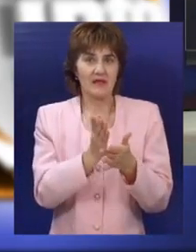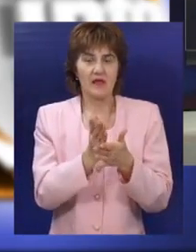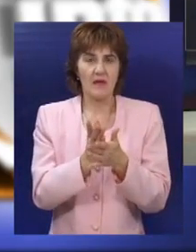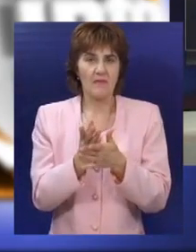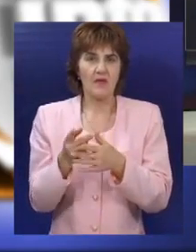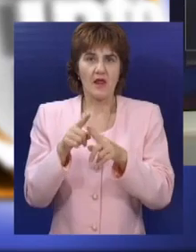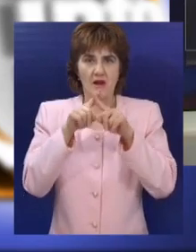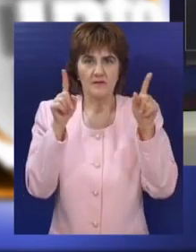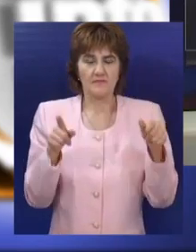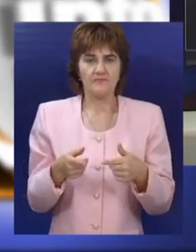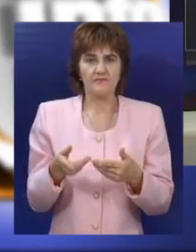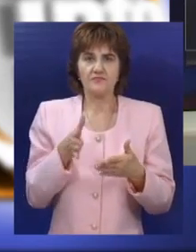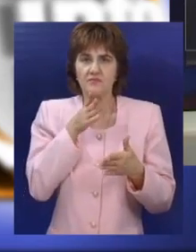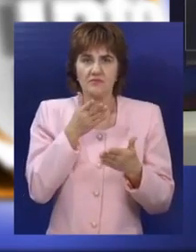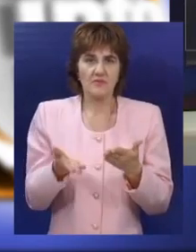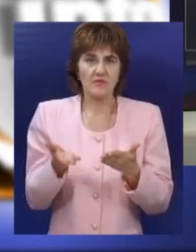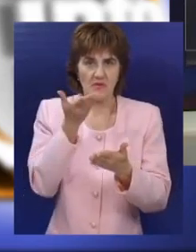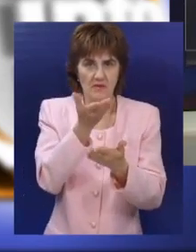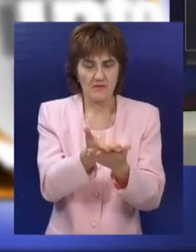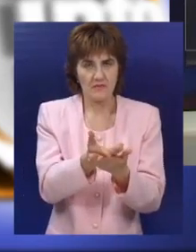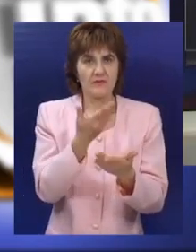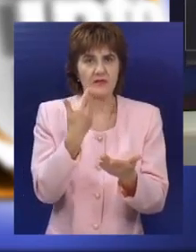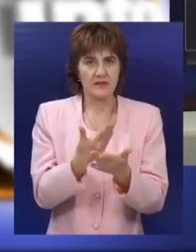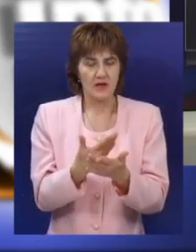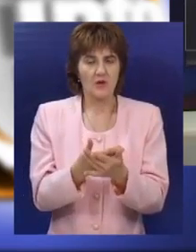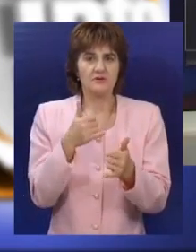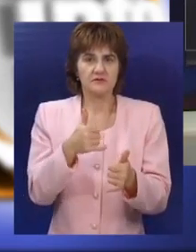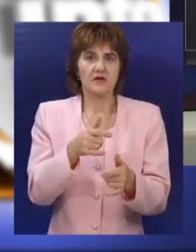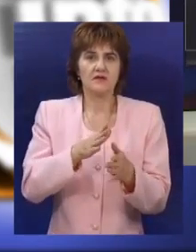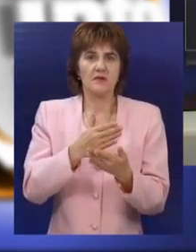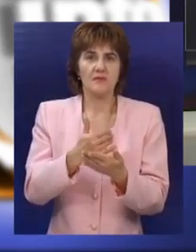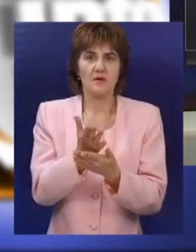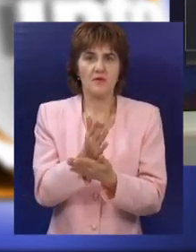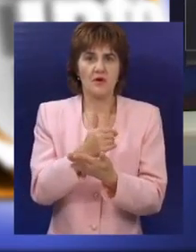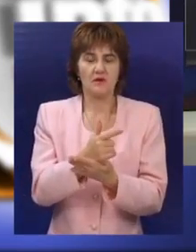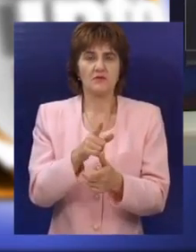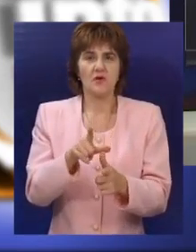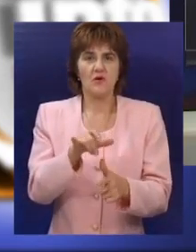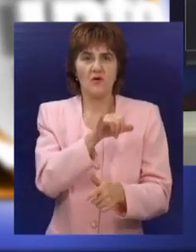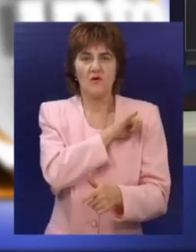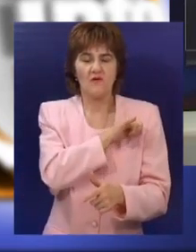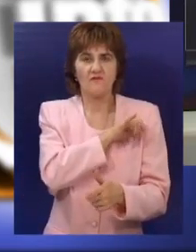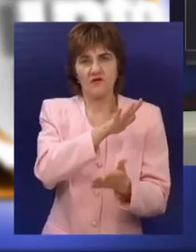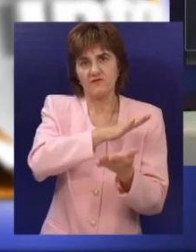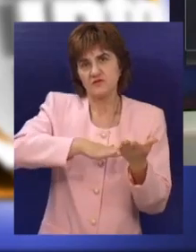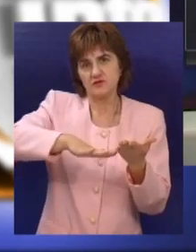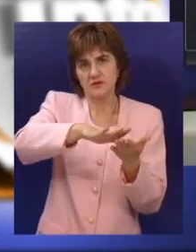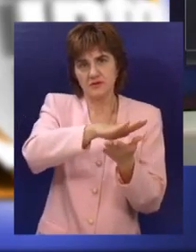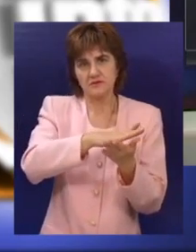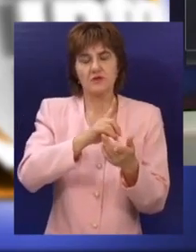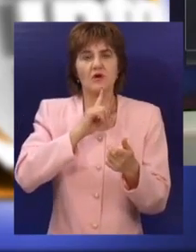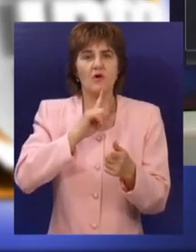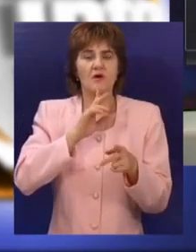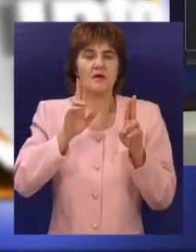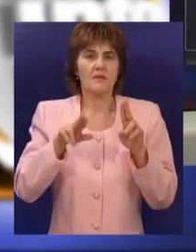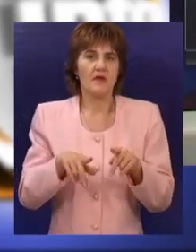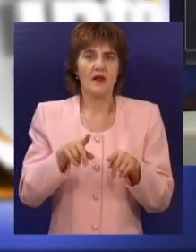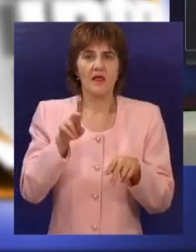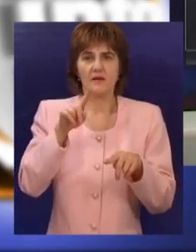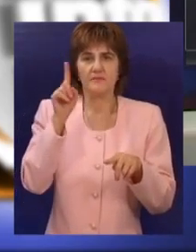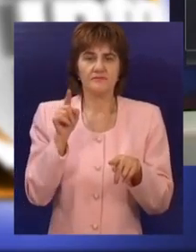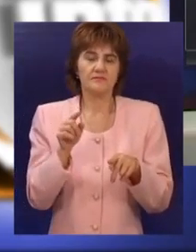niti jedan nalog, na berzi ne isključuju mogućnost preraspodele kvota u korist vojvođanskih regiona, od kojih su